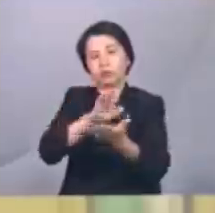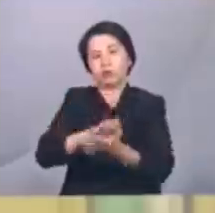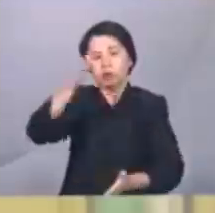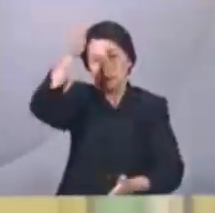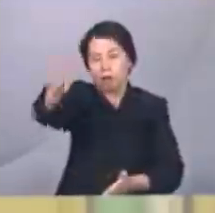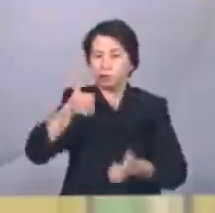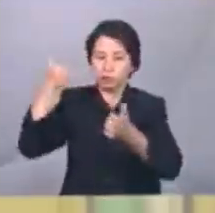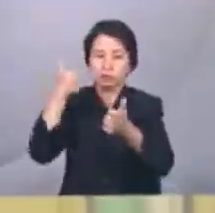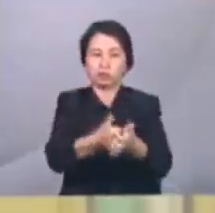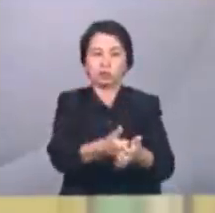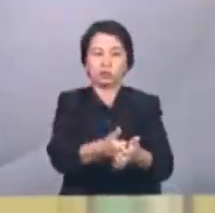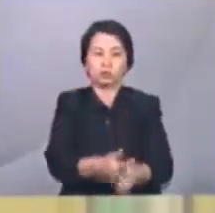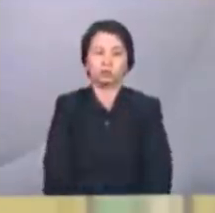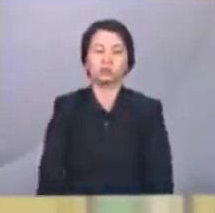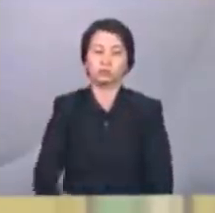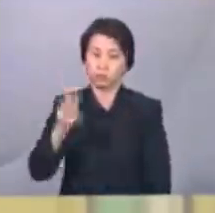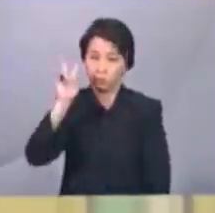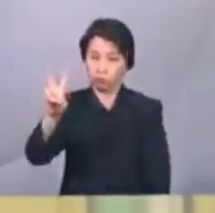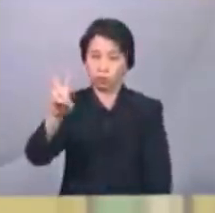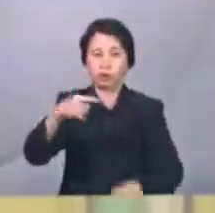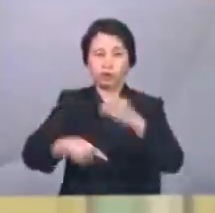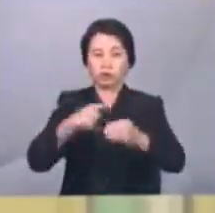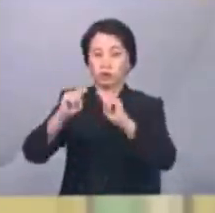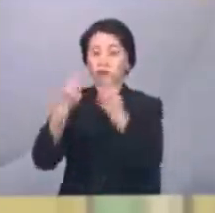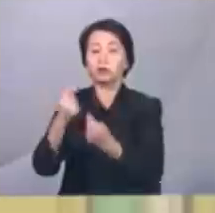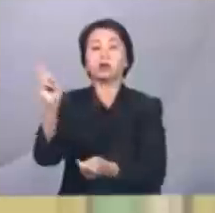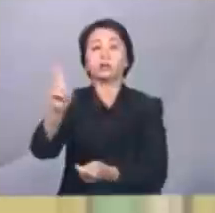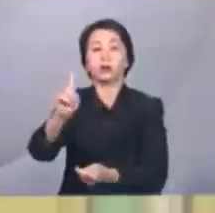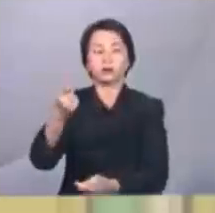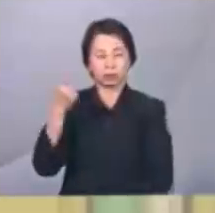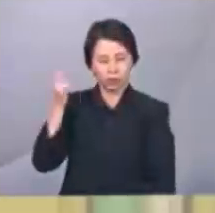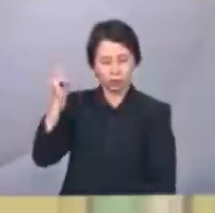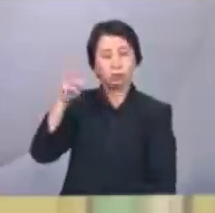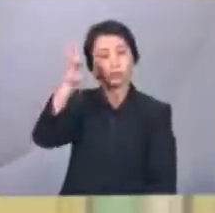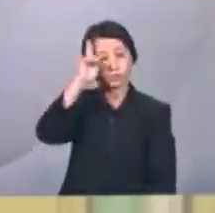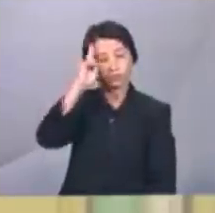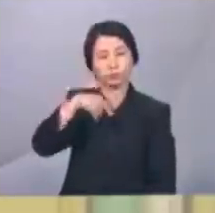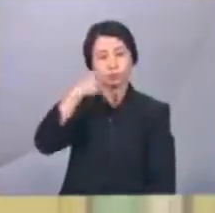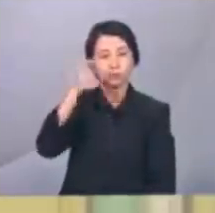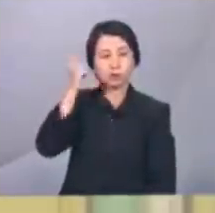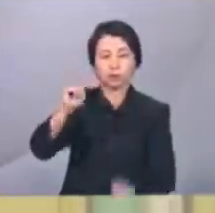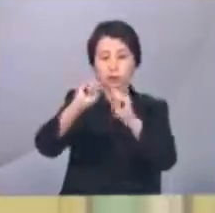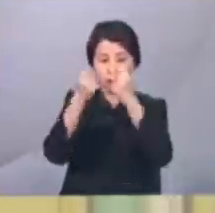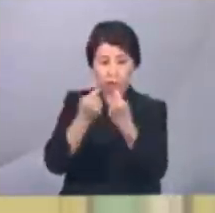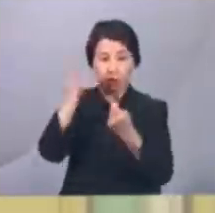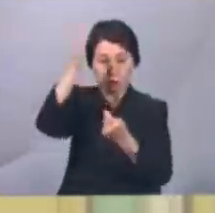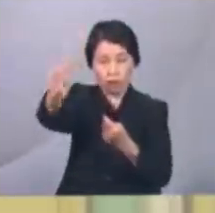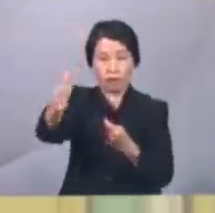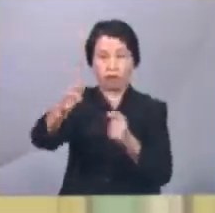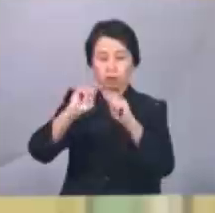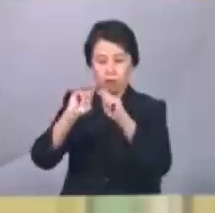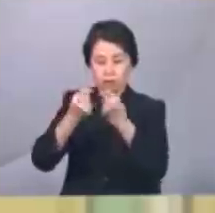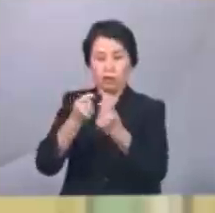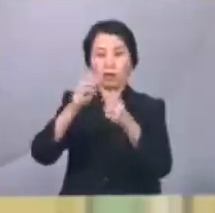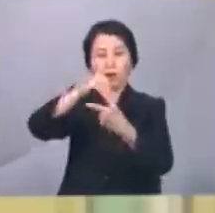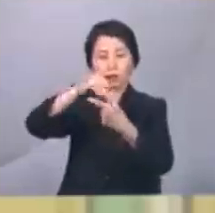akan patuhi. Yang kedua berkaitan dengan tingkatan mana tadi, saya seperti mana saya sebut tadi adalah tingkatan yang akan atau